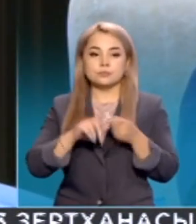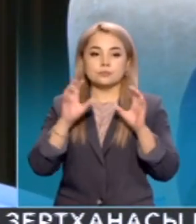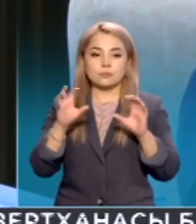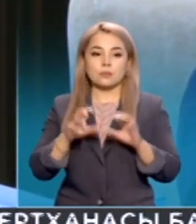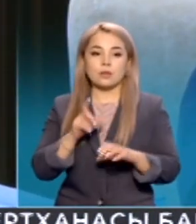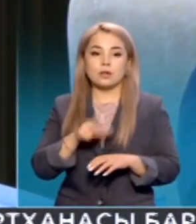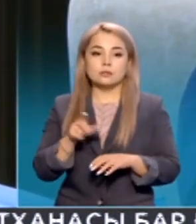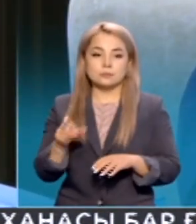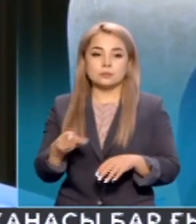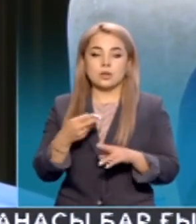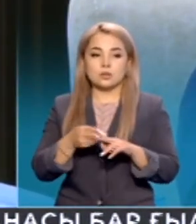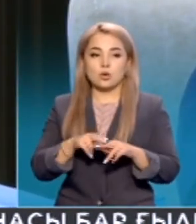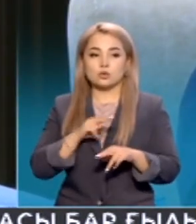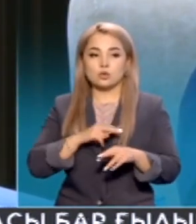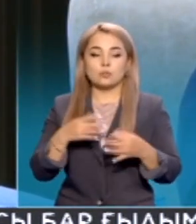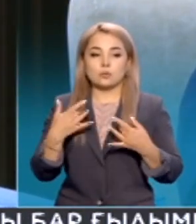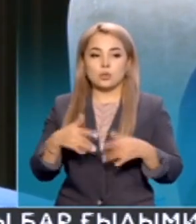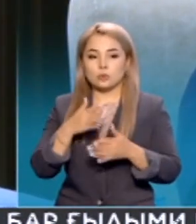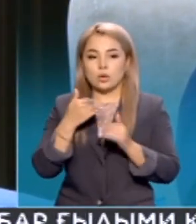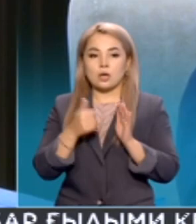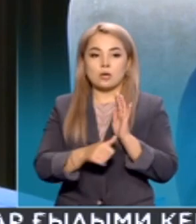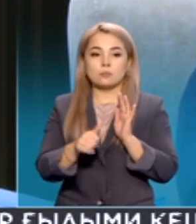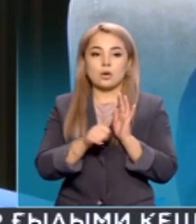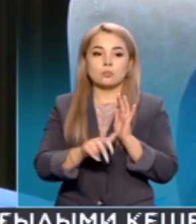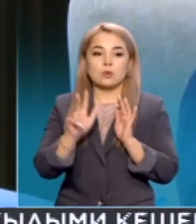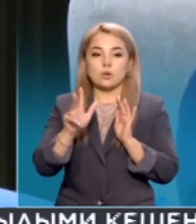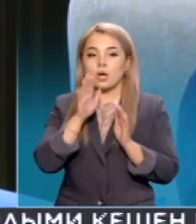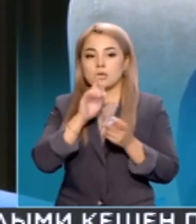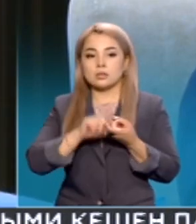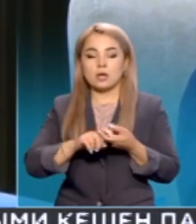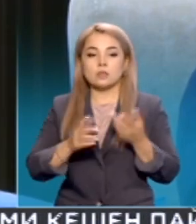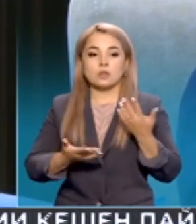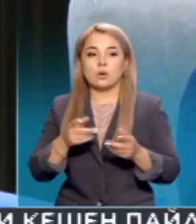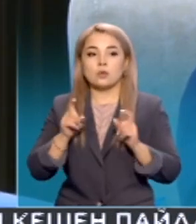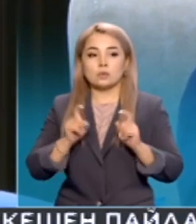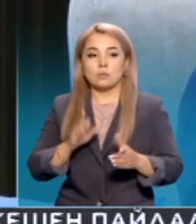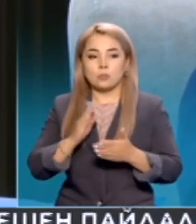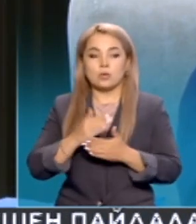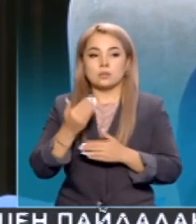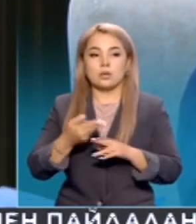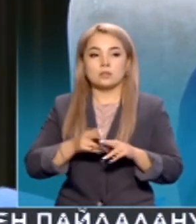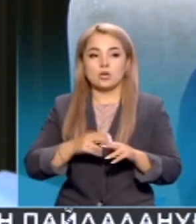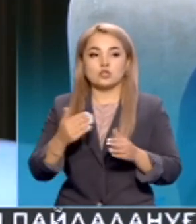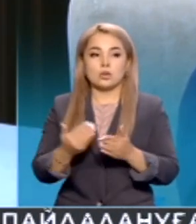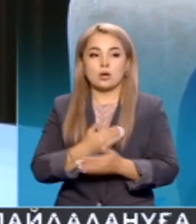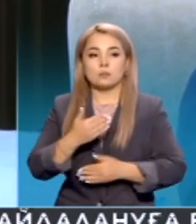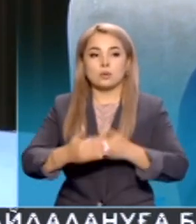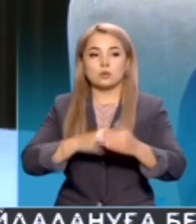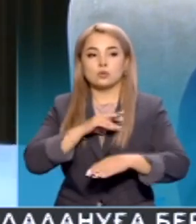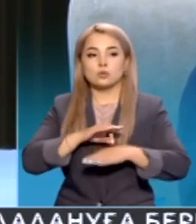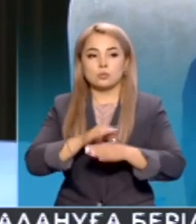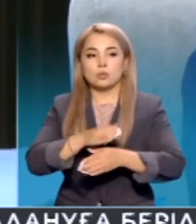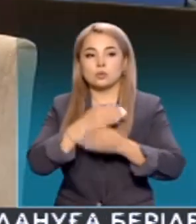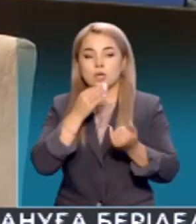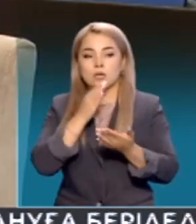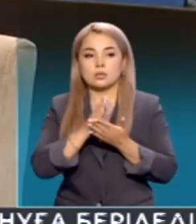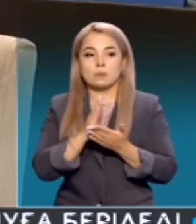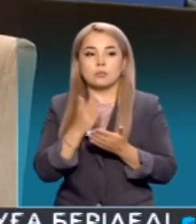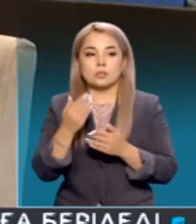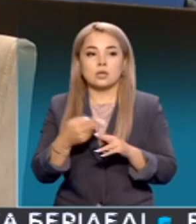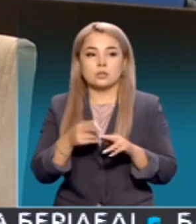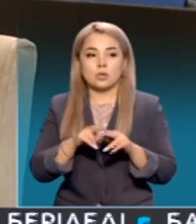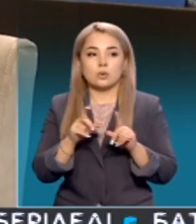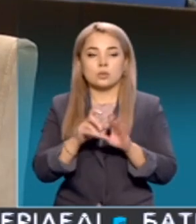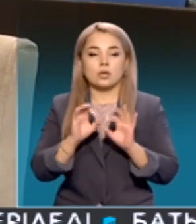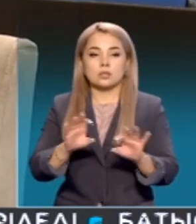жұмыс орындарын босатпай, 60-63 жасқа дейін отыра беретін болса, артынан келе жатқан жаңа буынға жұмыс жоқ деген сөз. Сөз